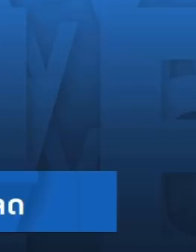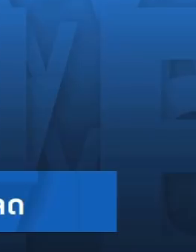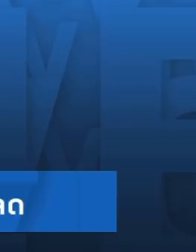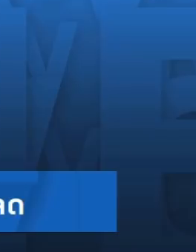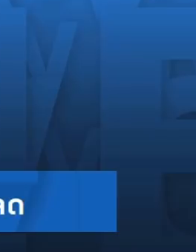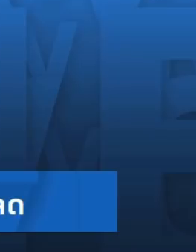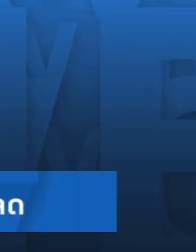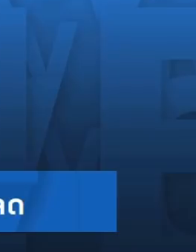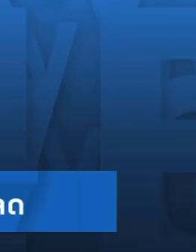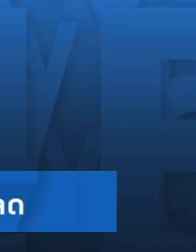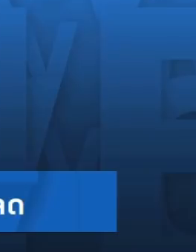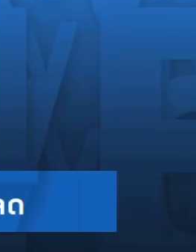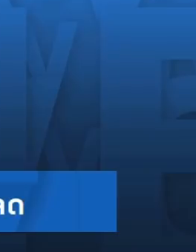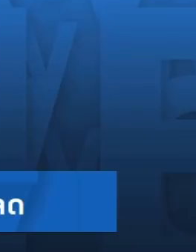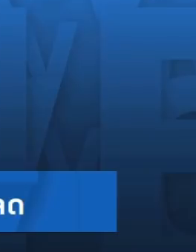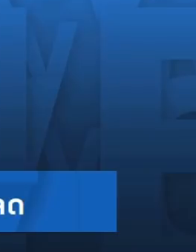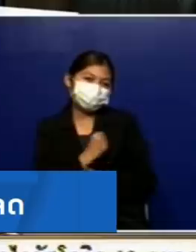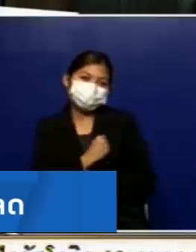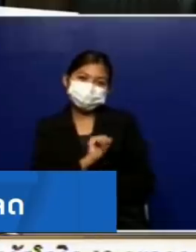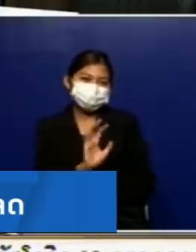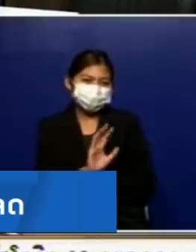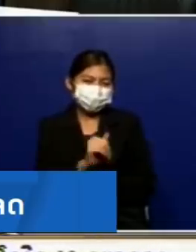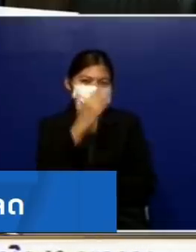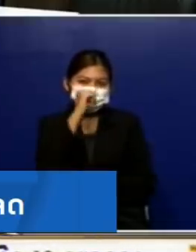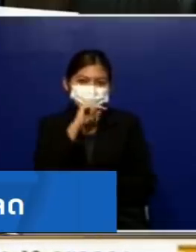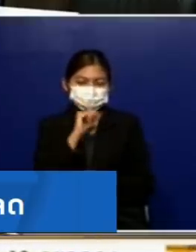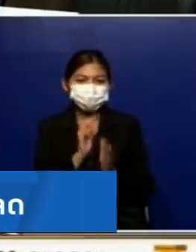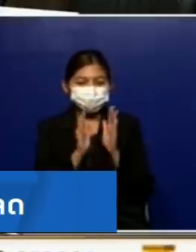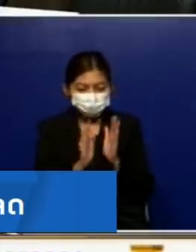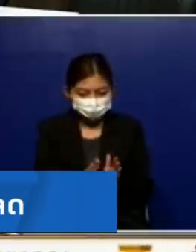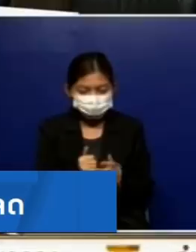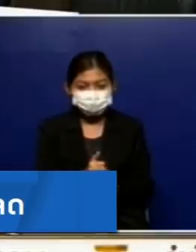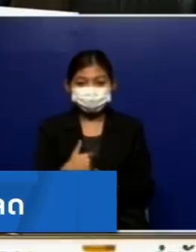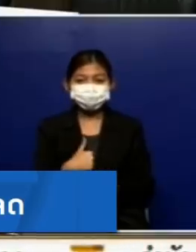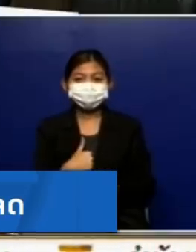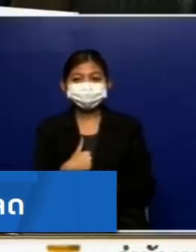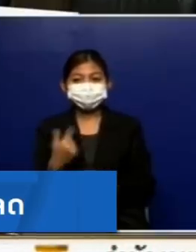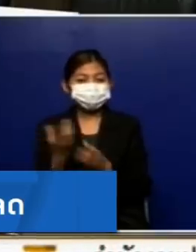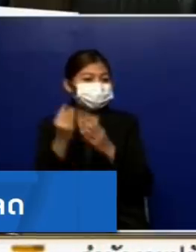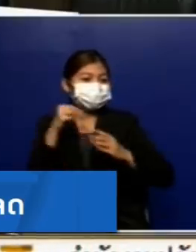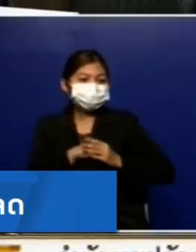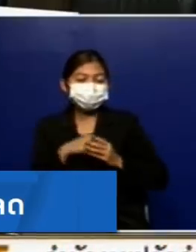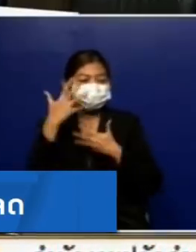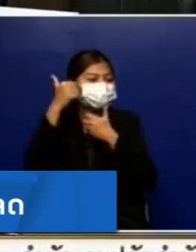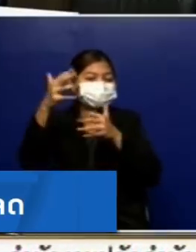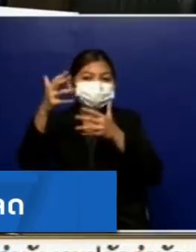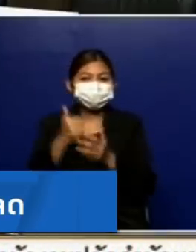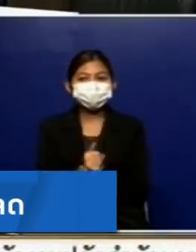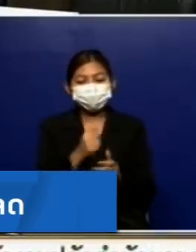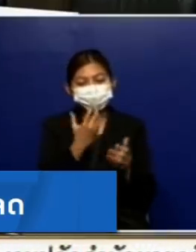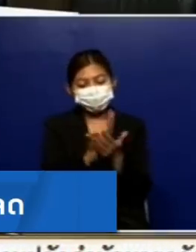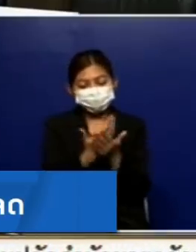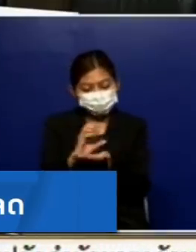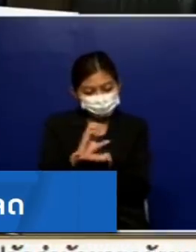ครับได้งบบางกิจการรวมกันสูงขึ้นเกือบ 3,000 ล้านบาทเราตั้งคำถามว่า 3,000 ล้านบาทที่เพิ่มขึ้นในส่วนกองทัพบกกองทั